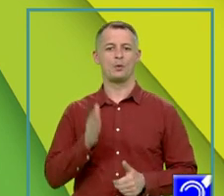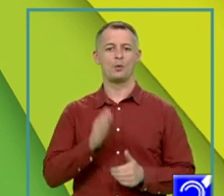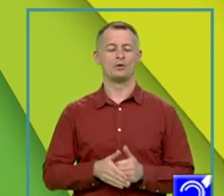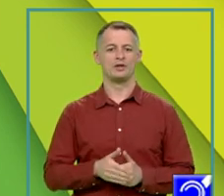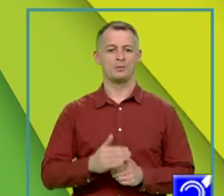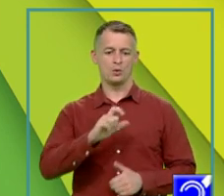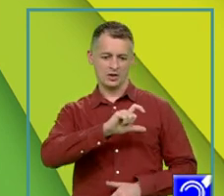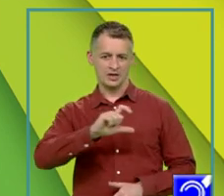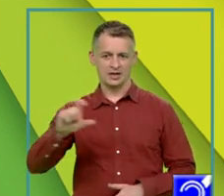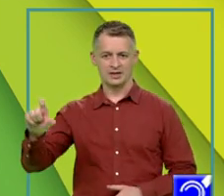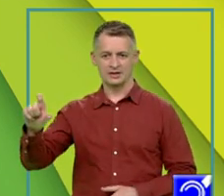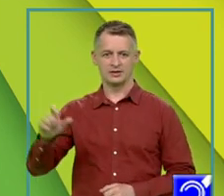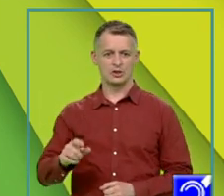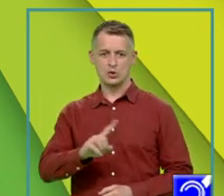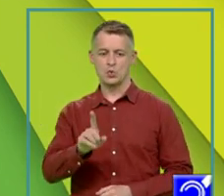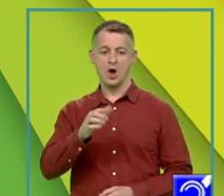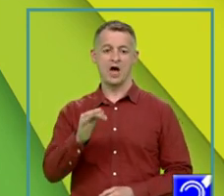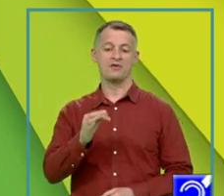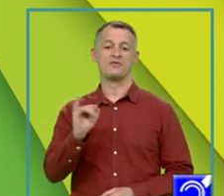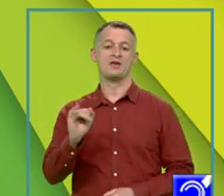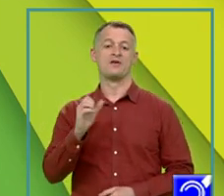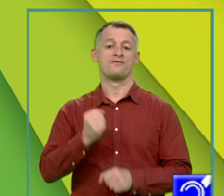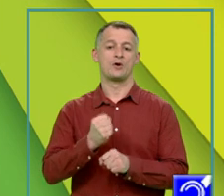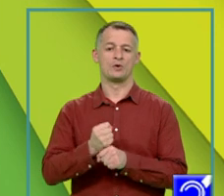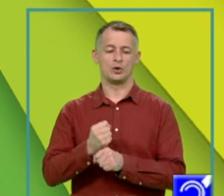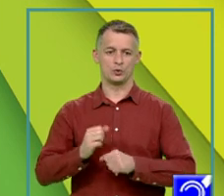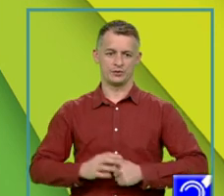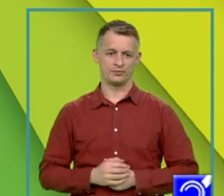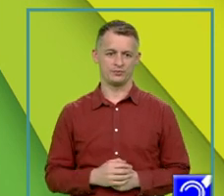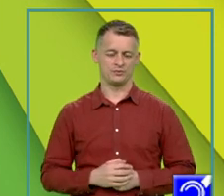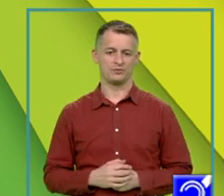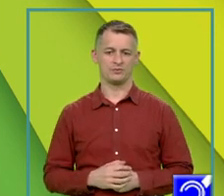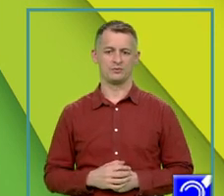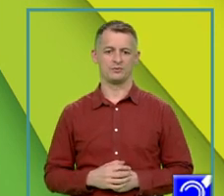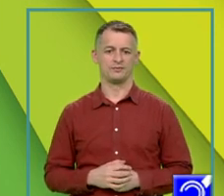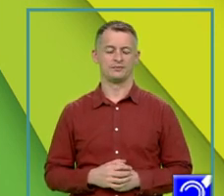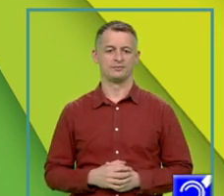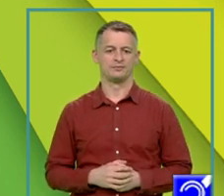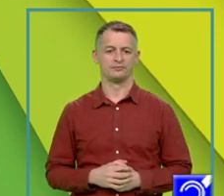rând nu ar fi făcut nu ar fi făcut